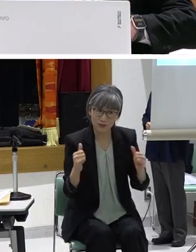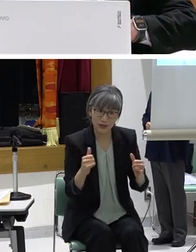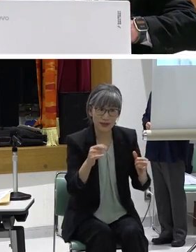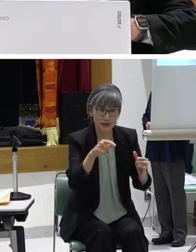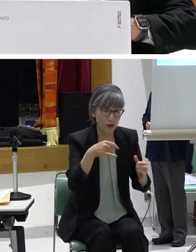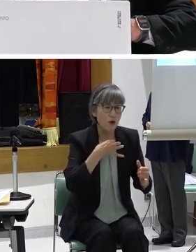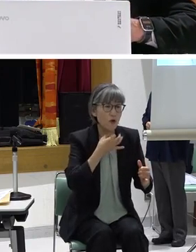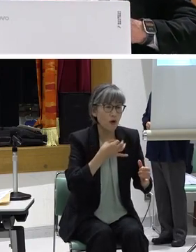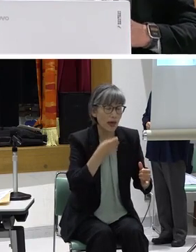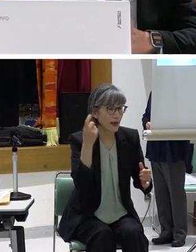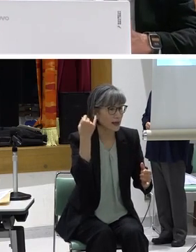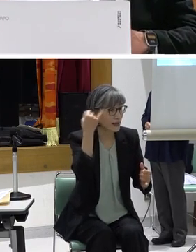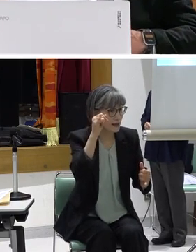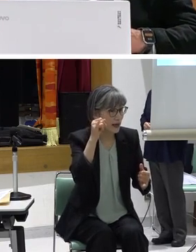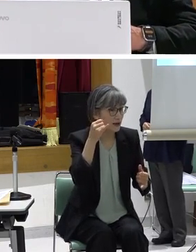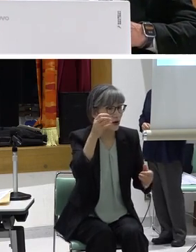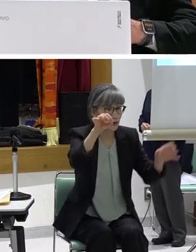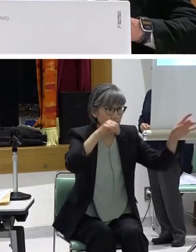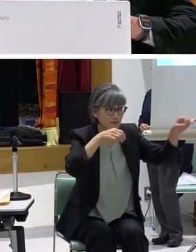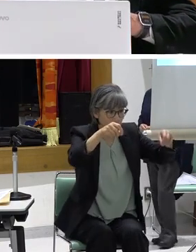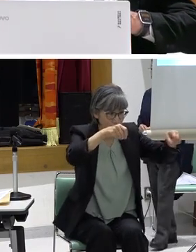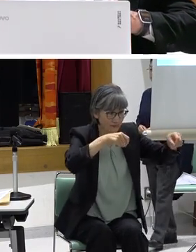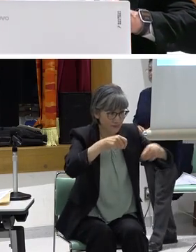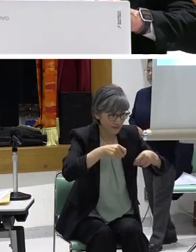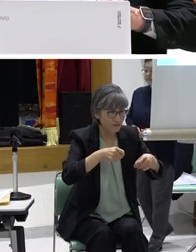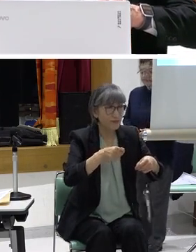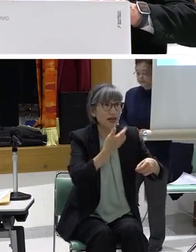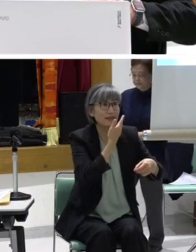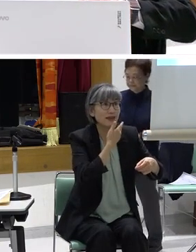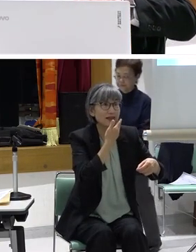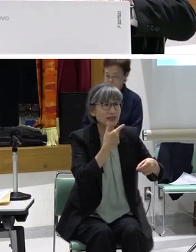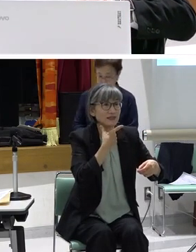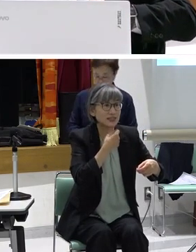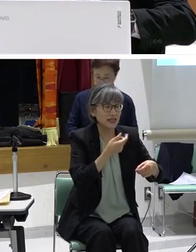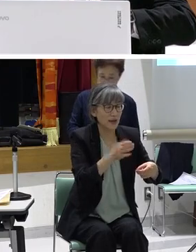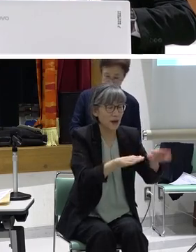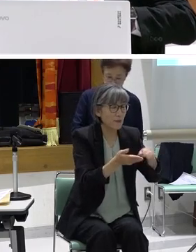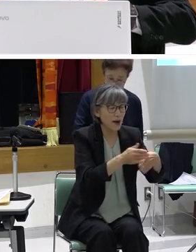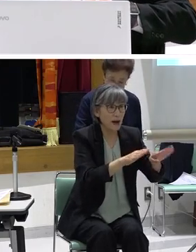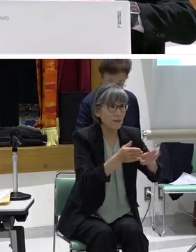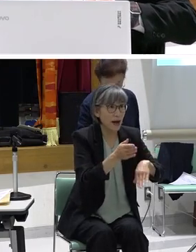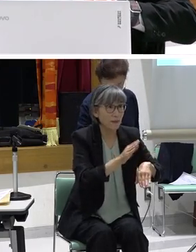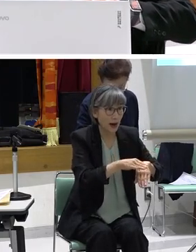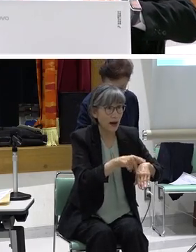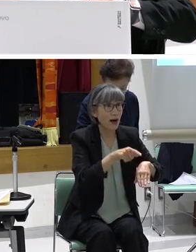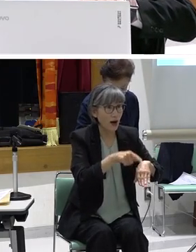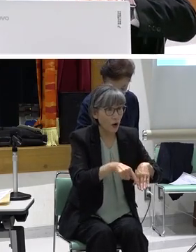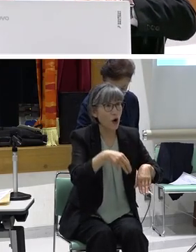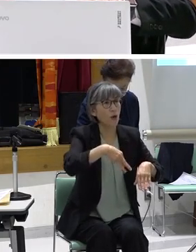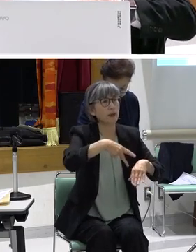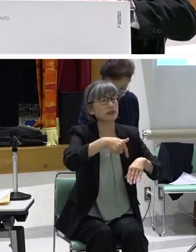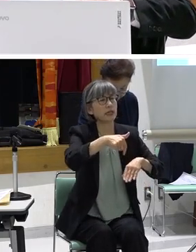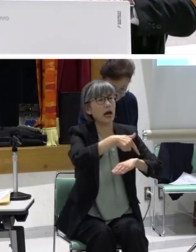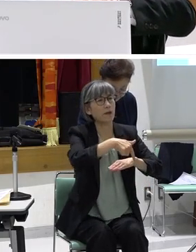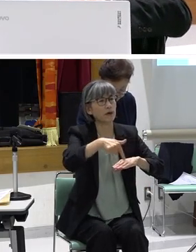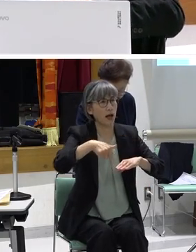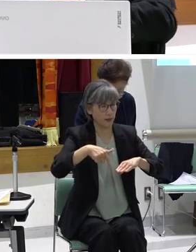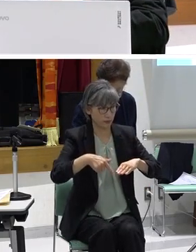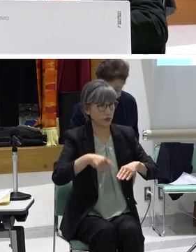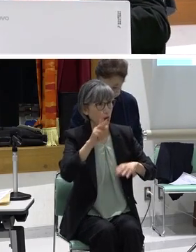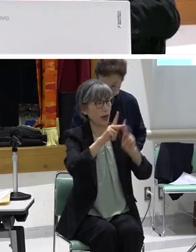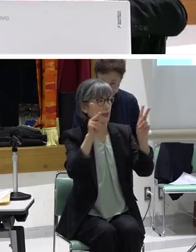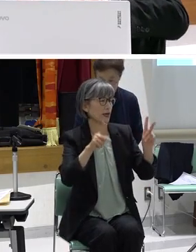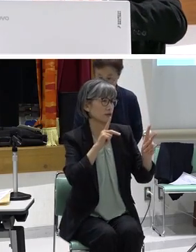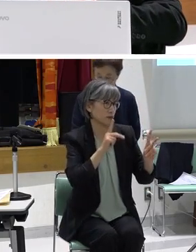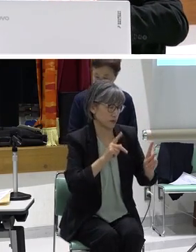したいということを、どこまで盛り込めるかっていうのがポイントだということで、マスタープランの、まあ、可能性と課題ということで、町